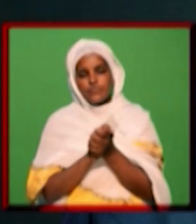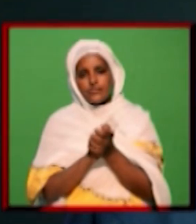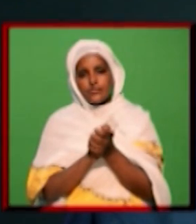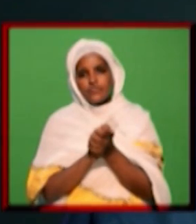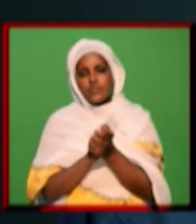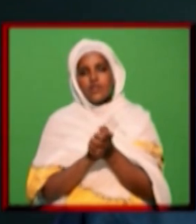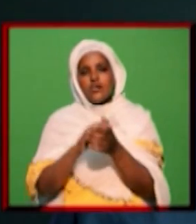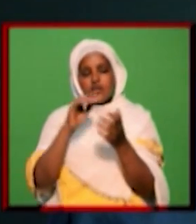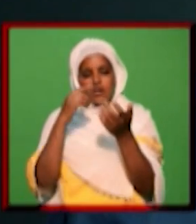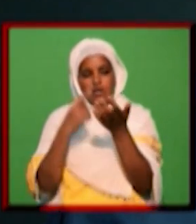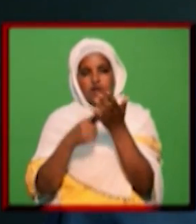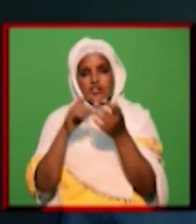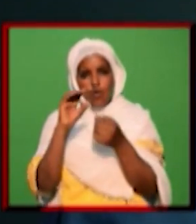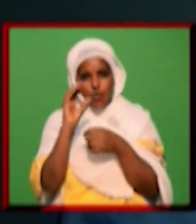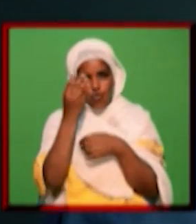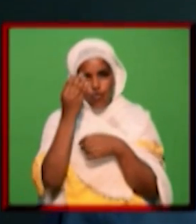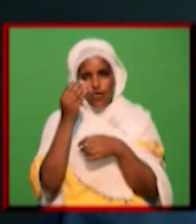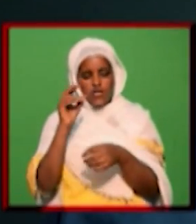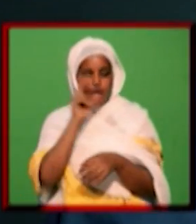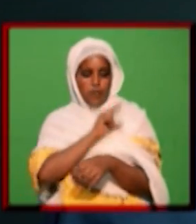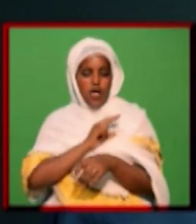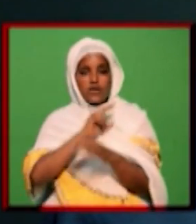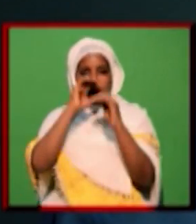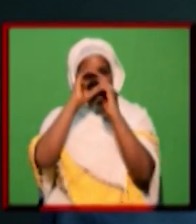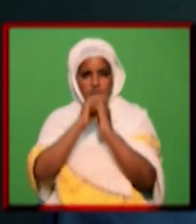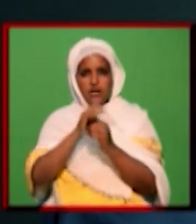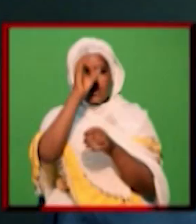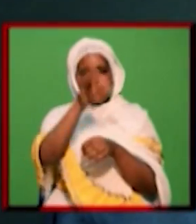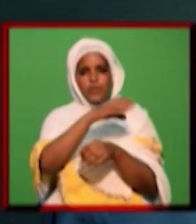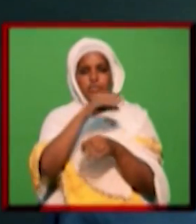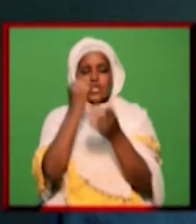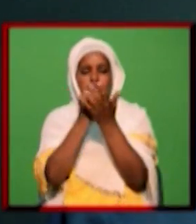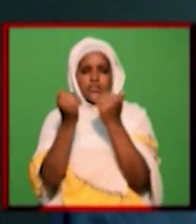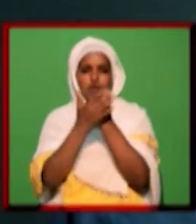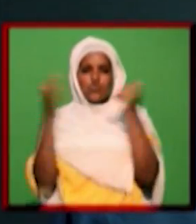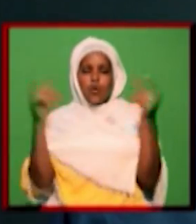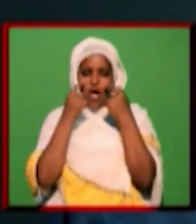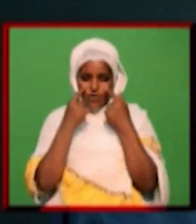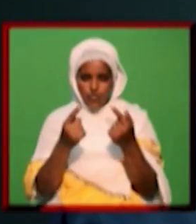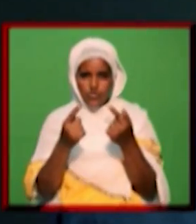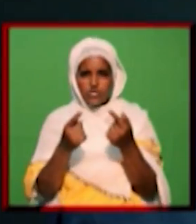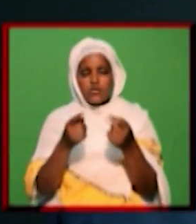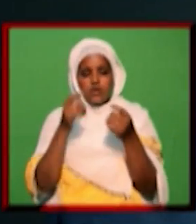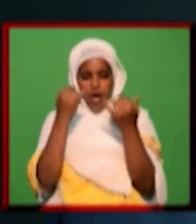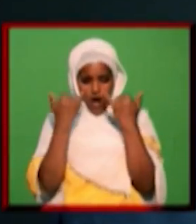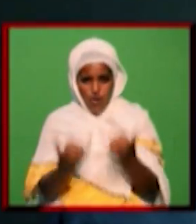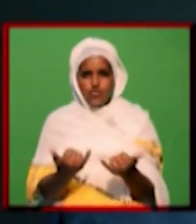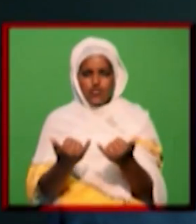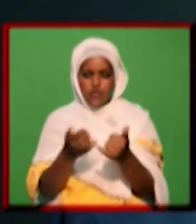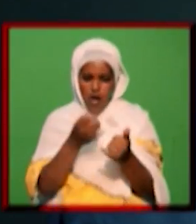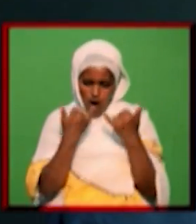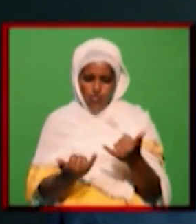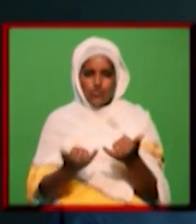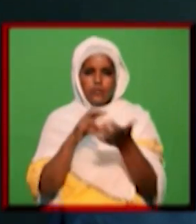ደብረ ዘይት፣ እንሆ የባህሪ አምላክ በመስቀል ተሰቅሎ አየሁት። ናሁ ማለት አሁነኛ ነው።